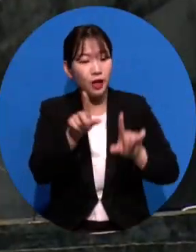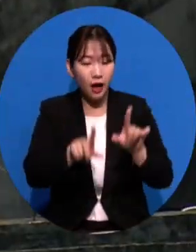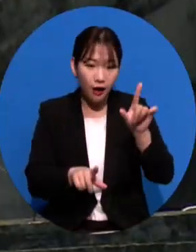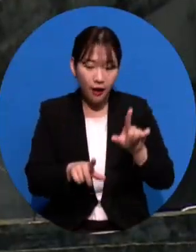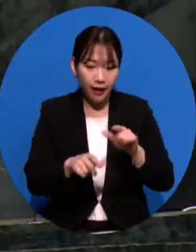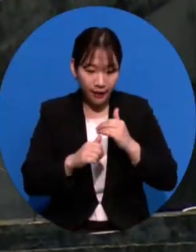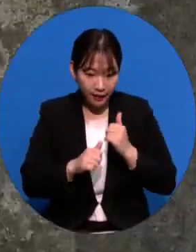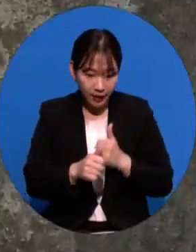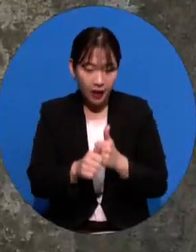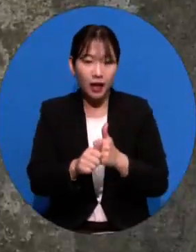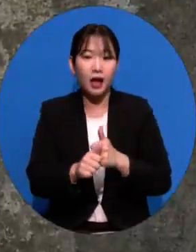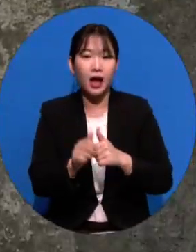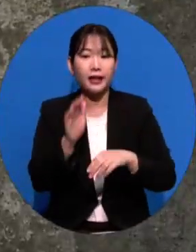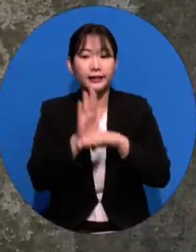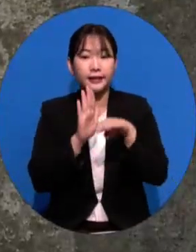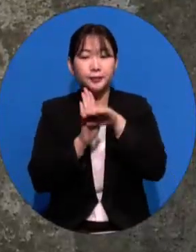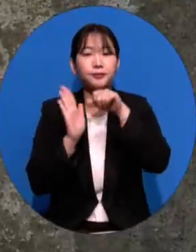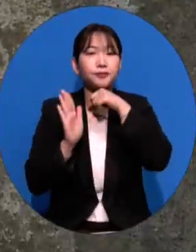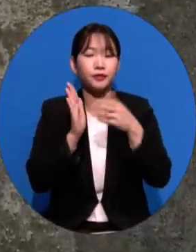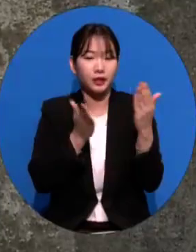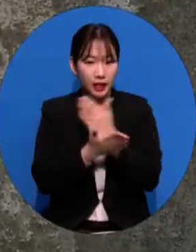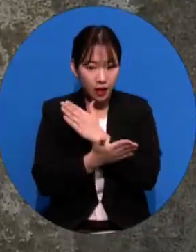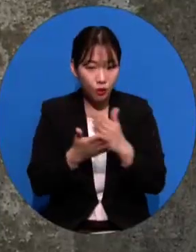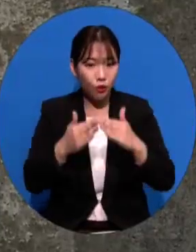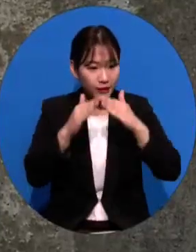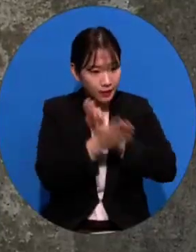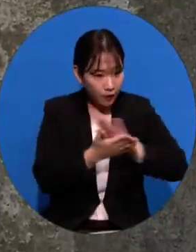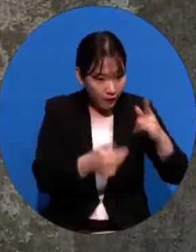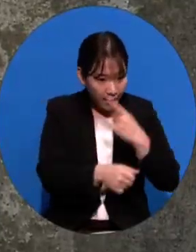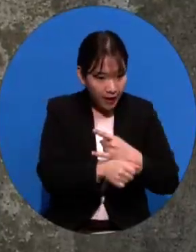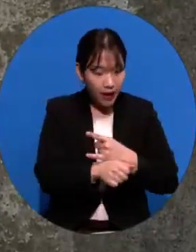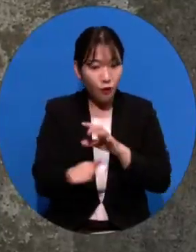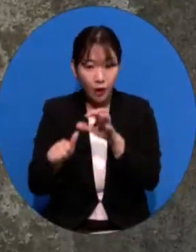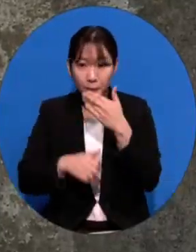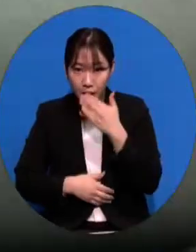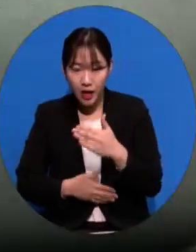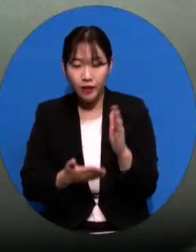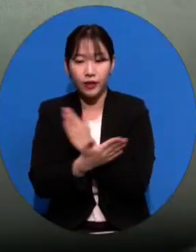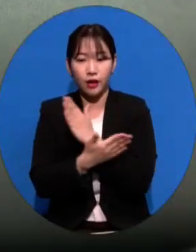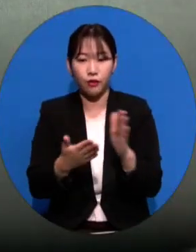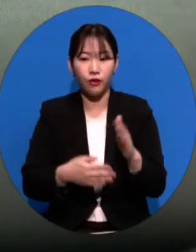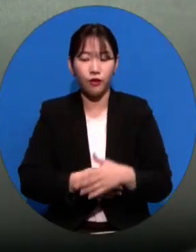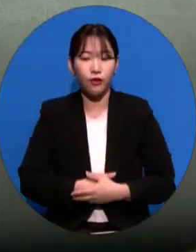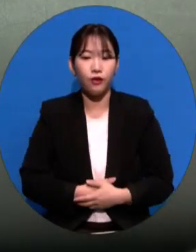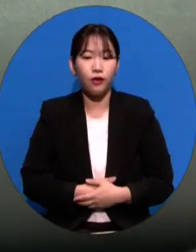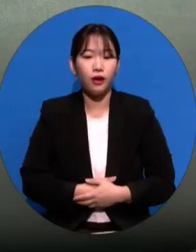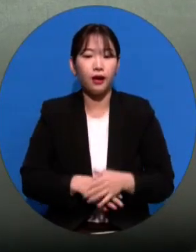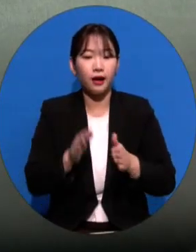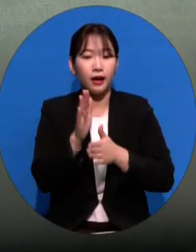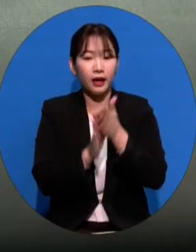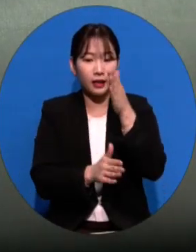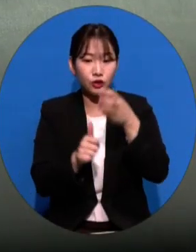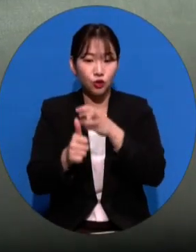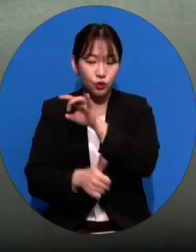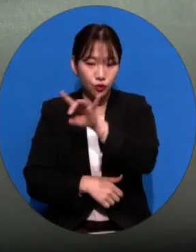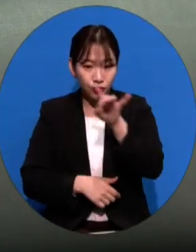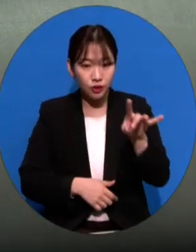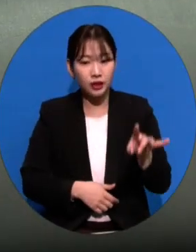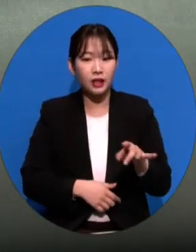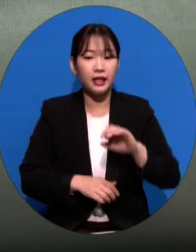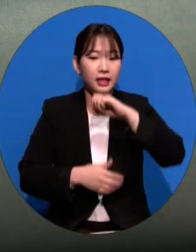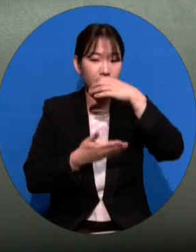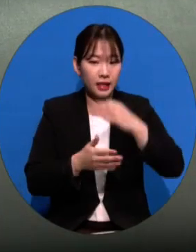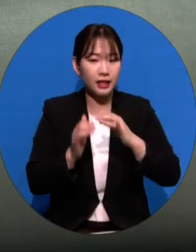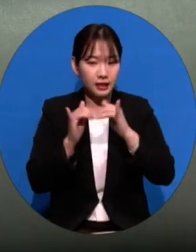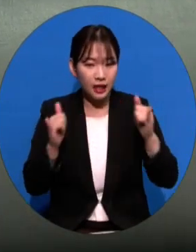등급을 분류하고 철거와 활용 가능 여부를 9분했습니다 그 시 군에서는 예 선거일